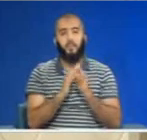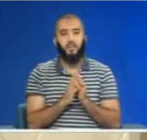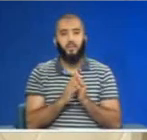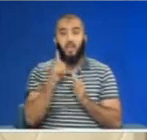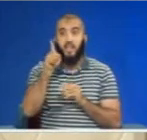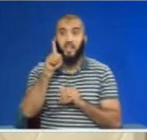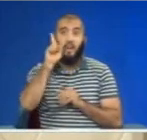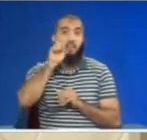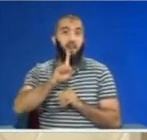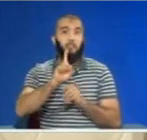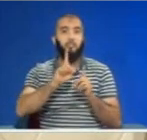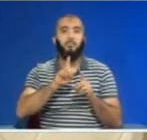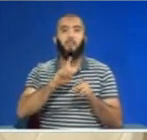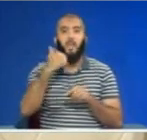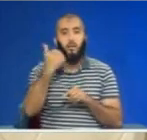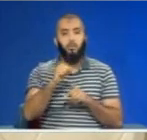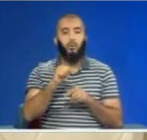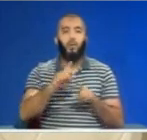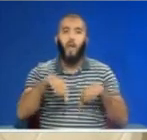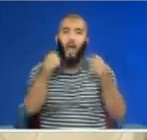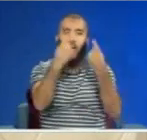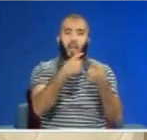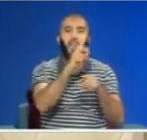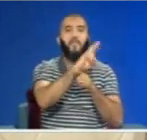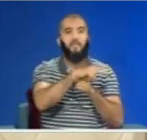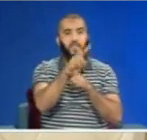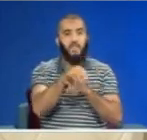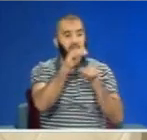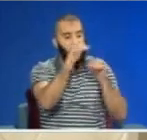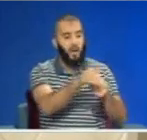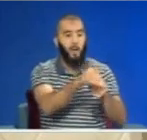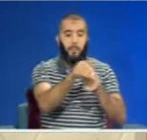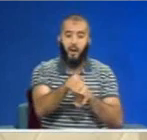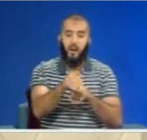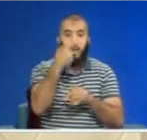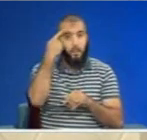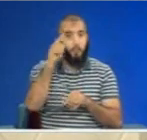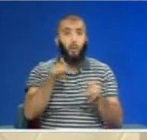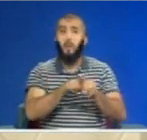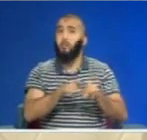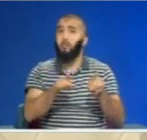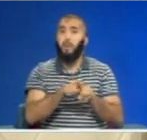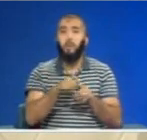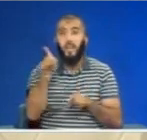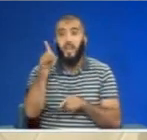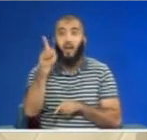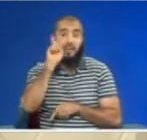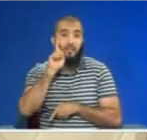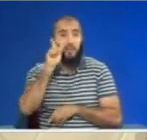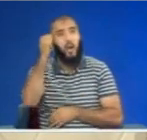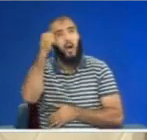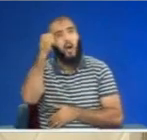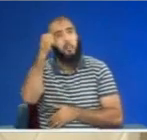التقوى، وتزودوا فإن خير الزاد التقوى. قال العلماء: الأمر بهذه الزيارة التي هذا هو